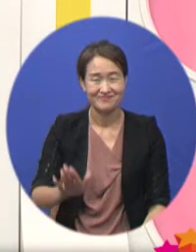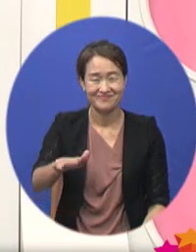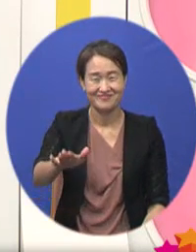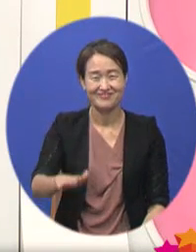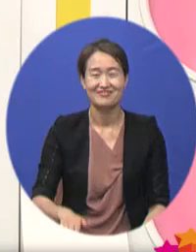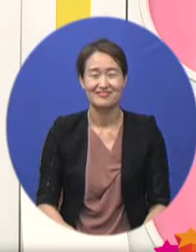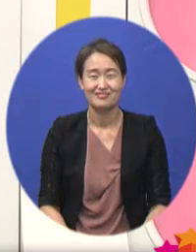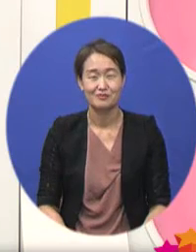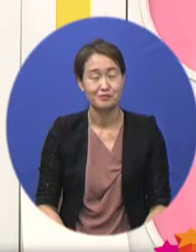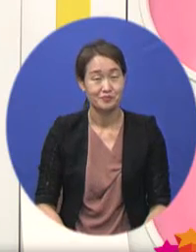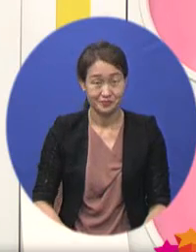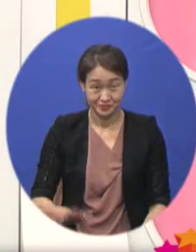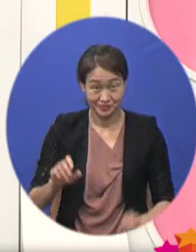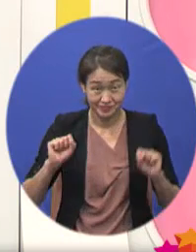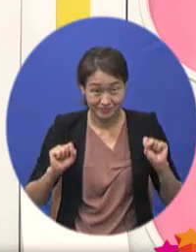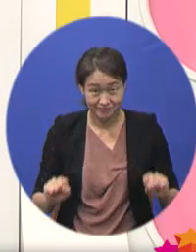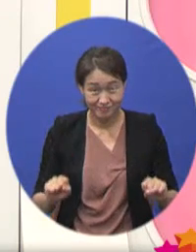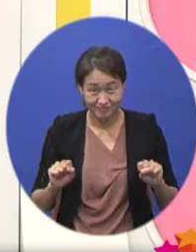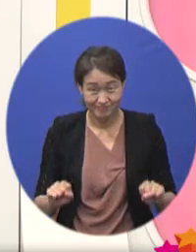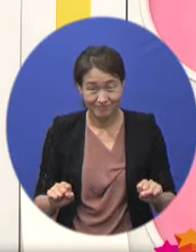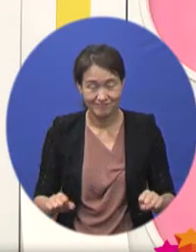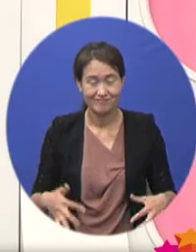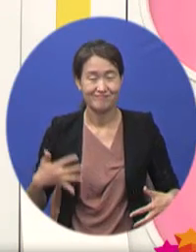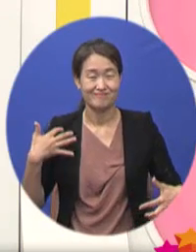여보세요? 여보세요? 안녕하세요.